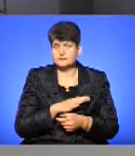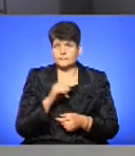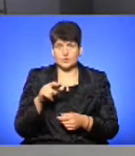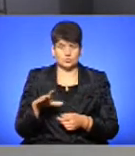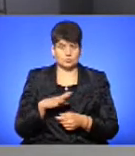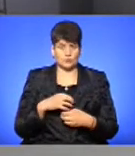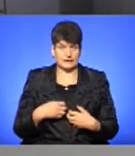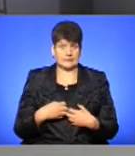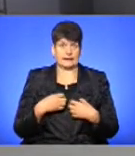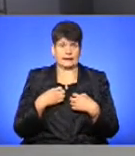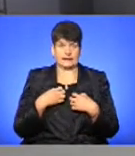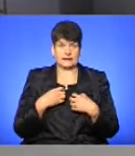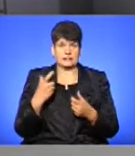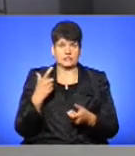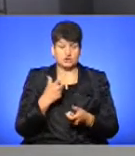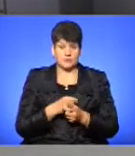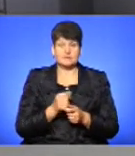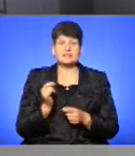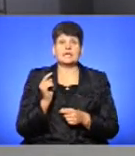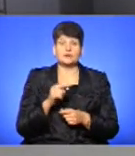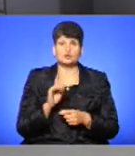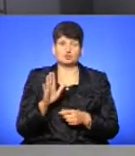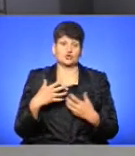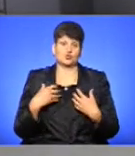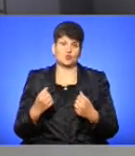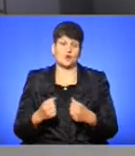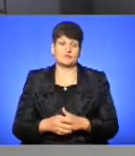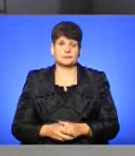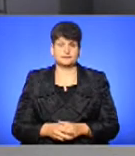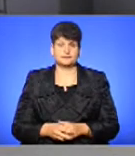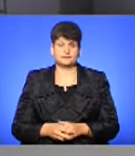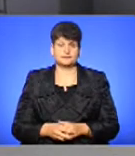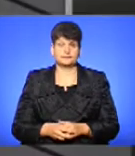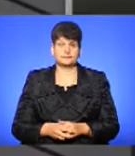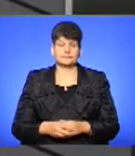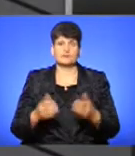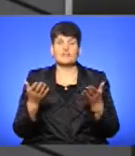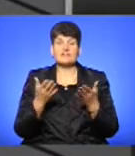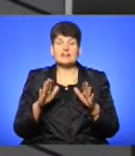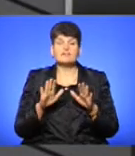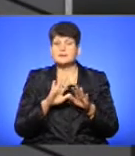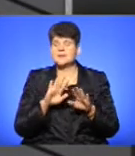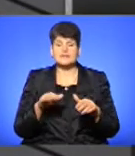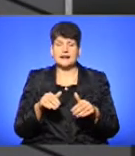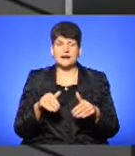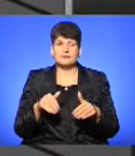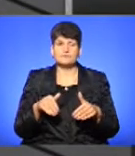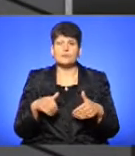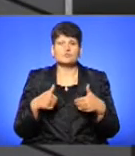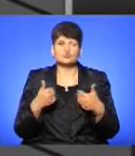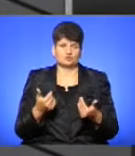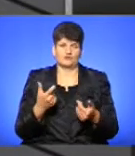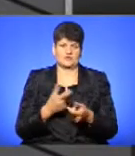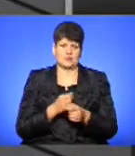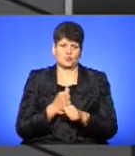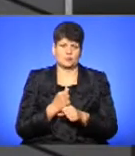були налякані і дійсно щеплювалися для того, щоб бути здоровими. А в яких випадках не рекомендують вакцинуватись проти грипу?